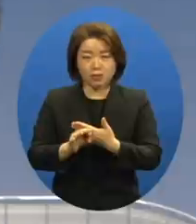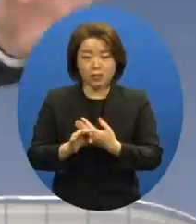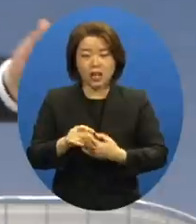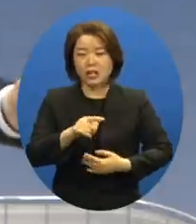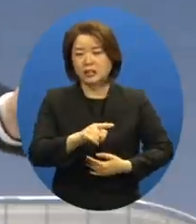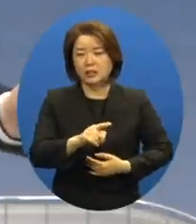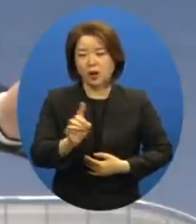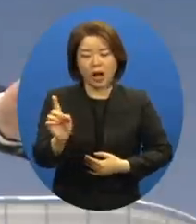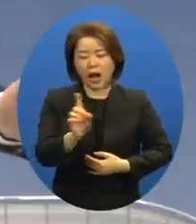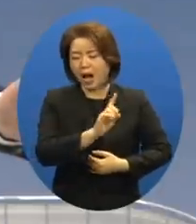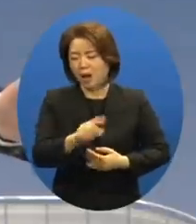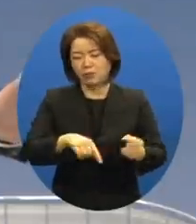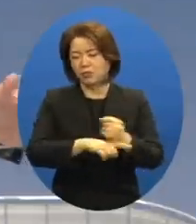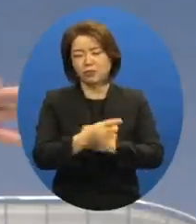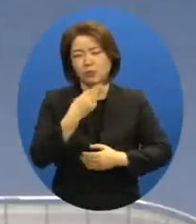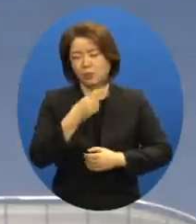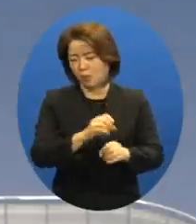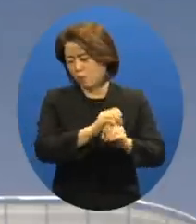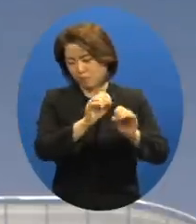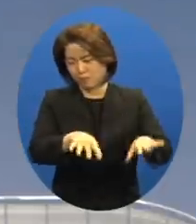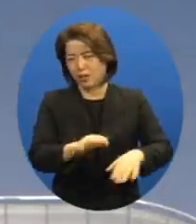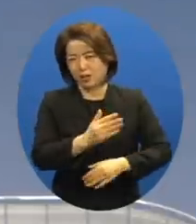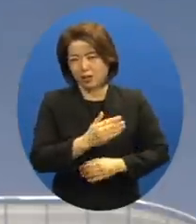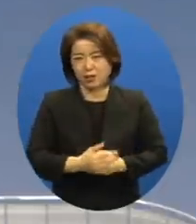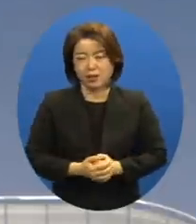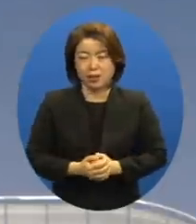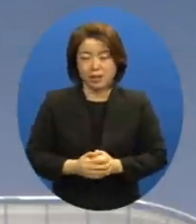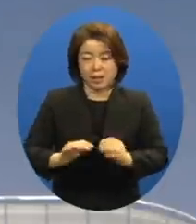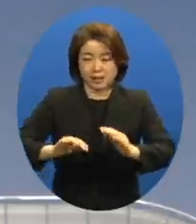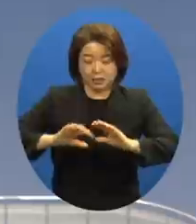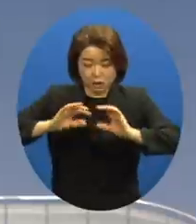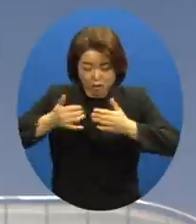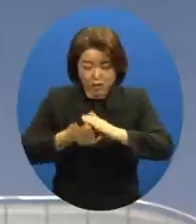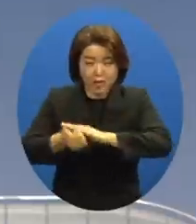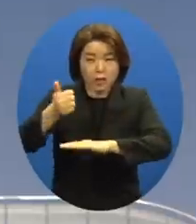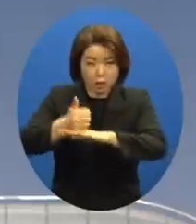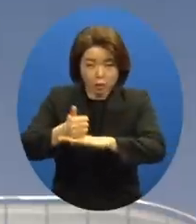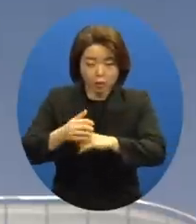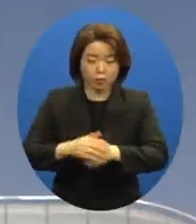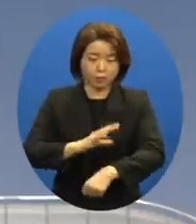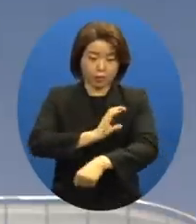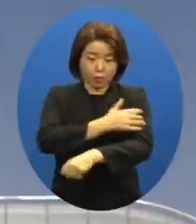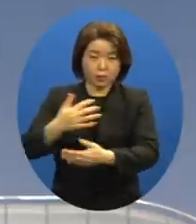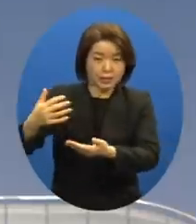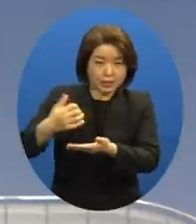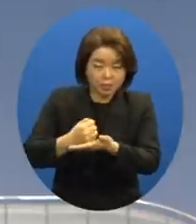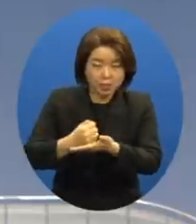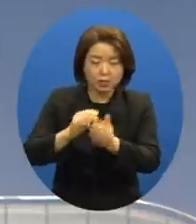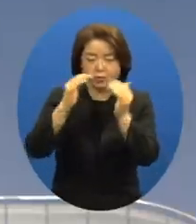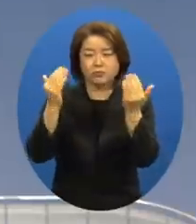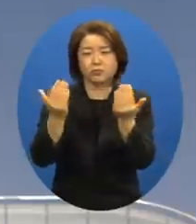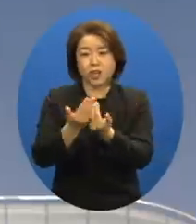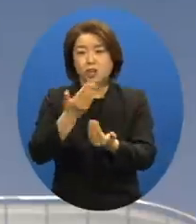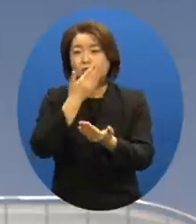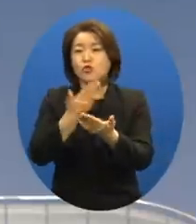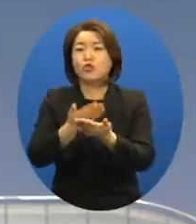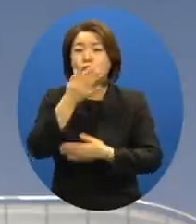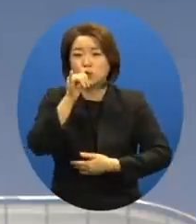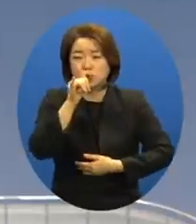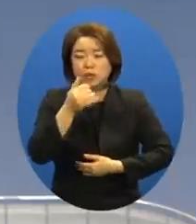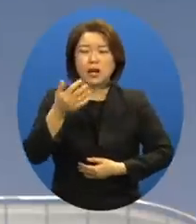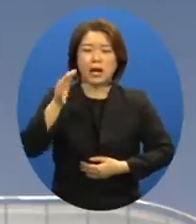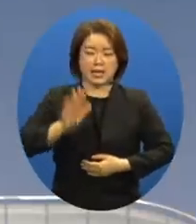그건 아무 의미가 없어진 비아 세상에서 성공하는 것 권세를 잡는 거다 중요하지요 마지막 날이